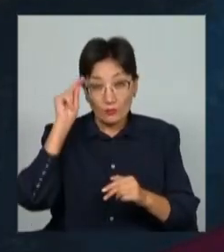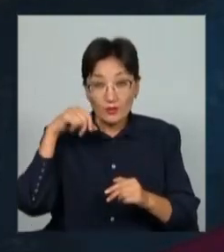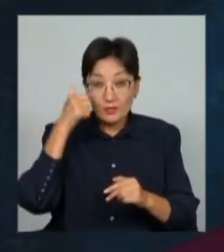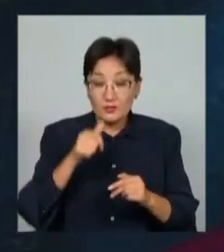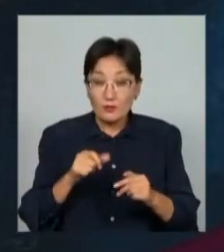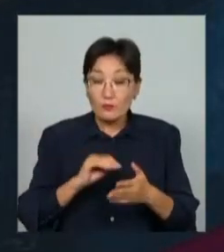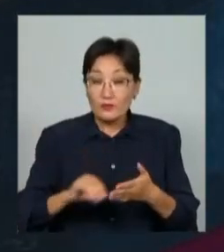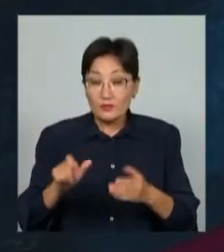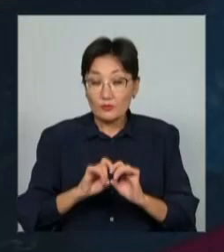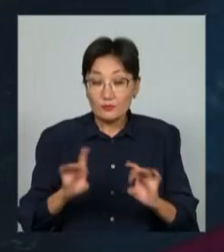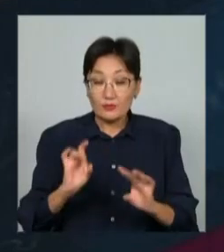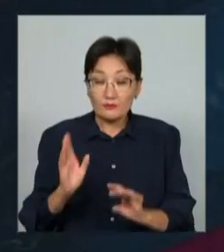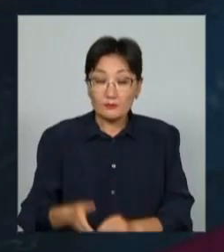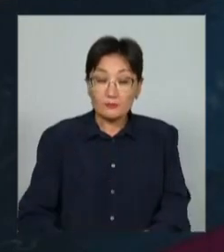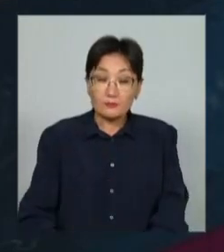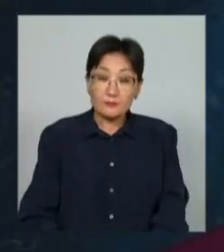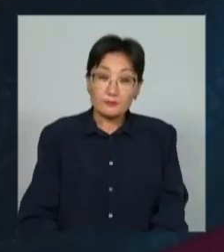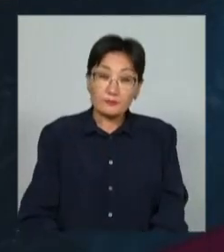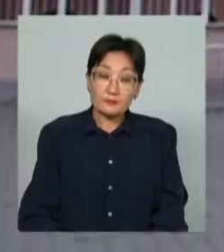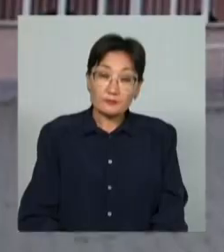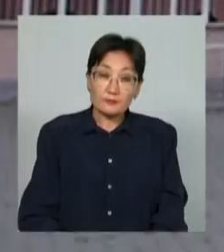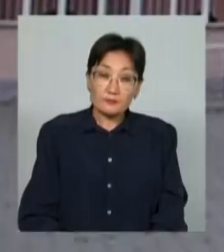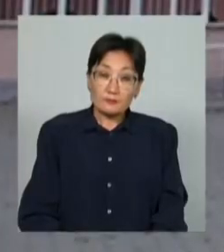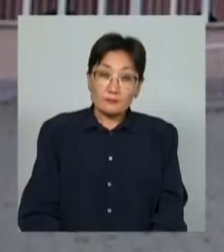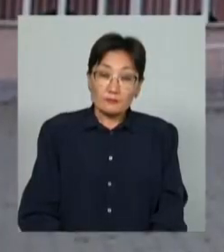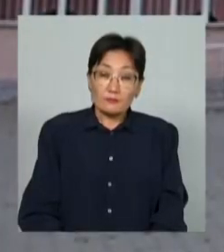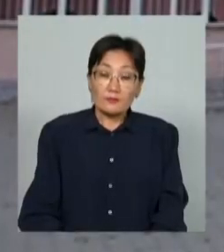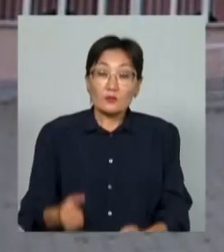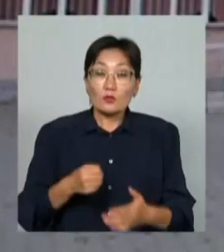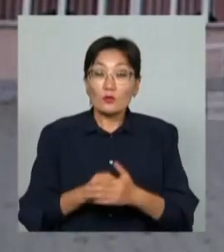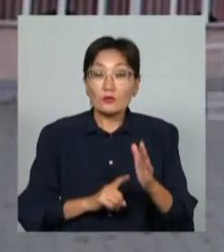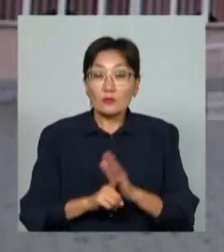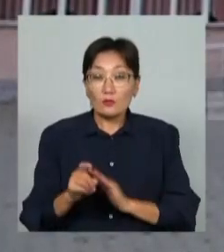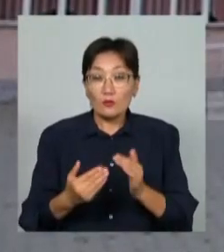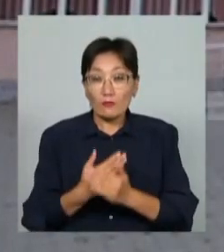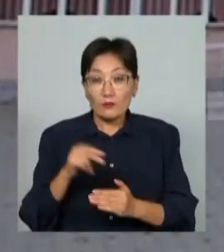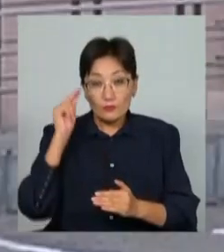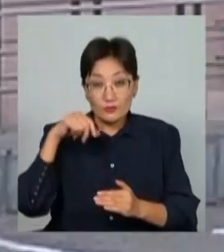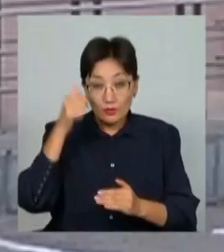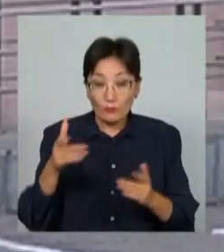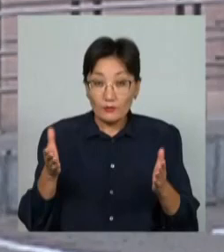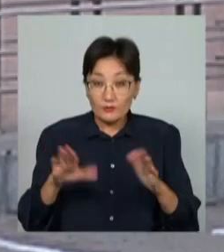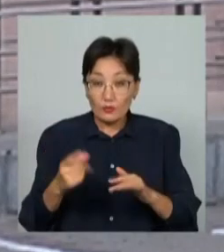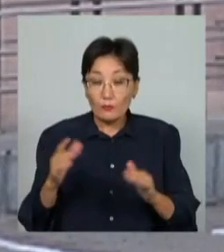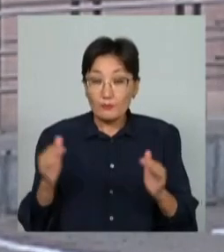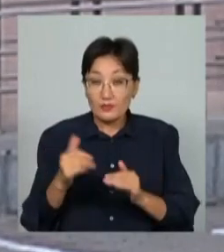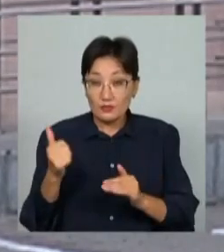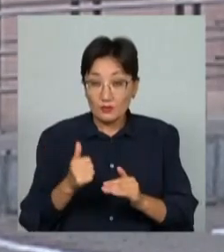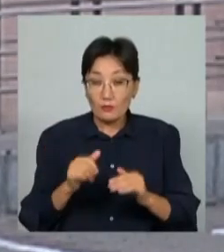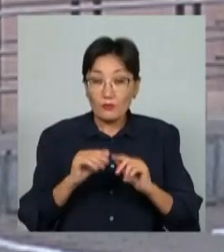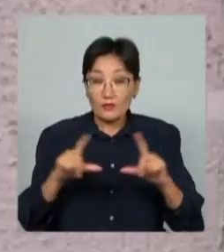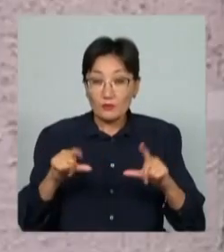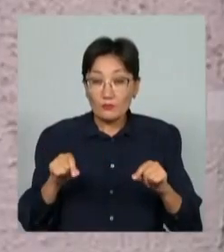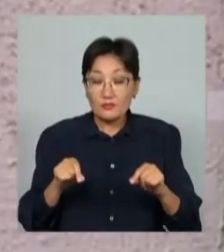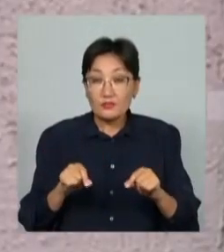года в репортаже Аян Рафинарикбаева. До начала нового учебного года остается меньше недели. В алматинских школах